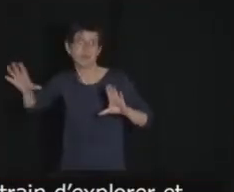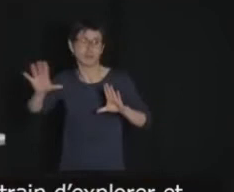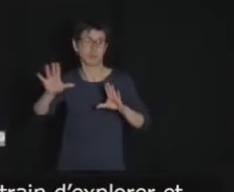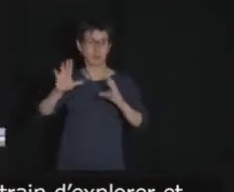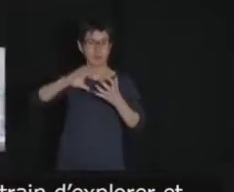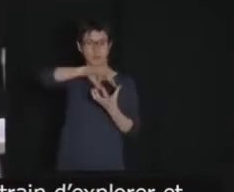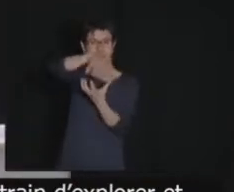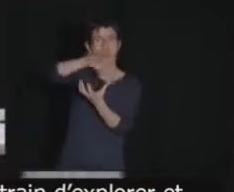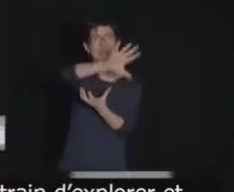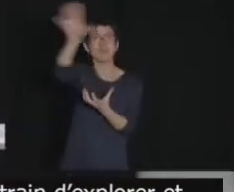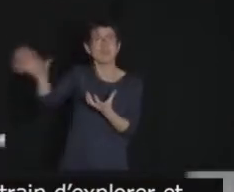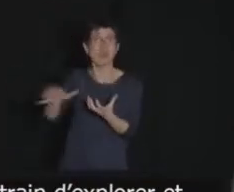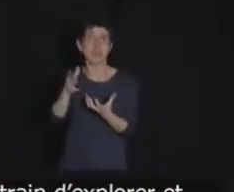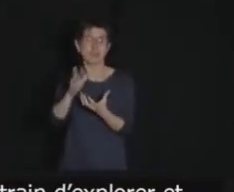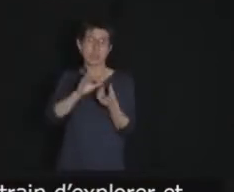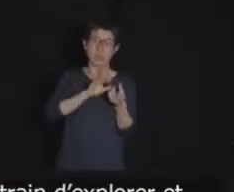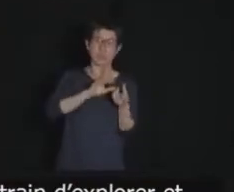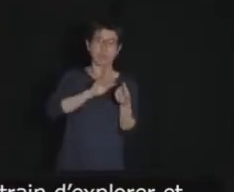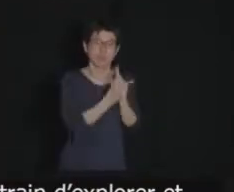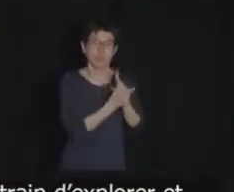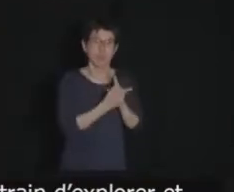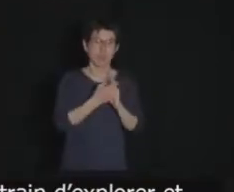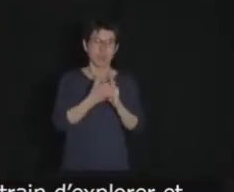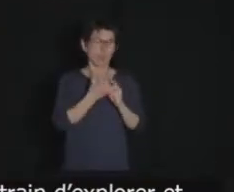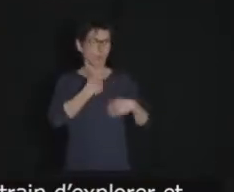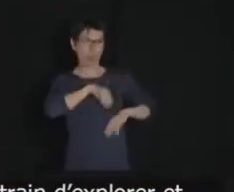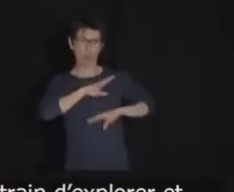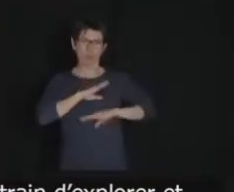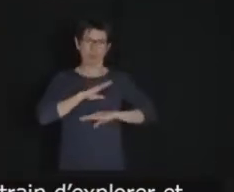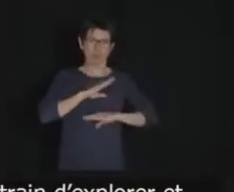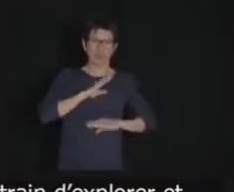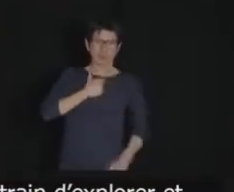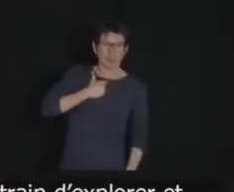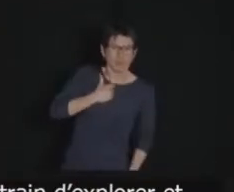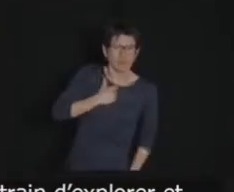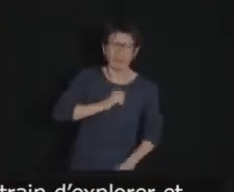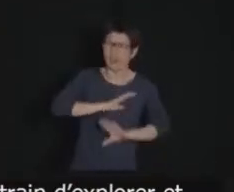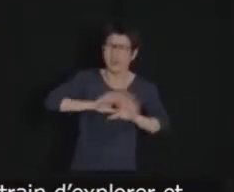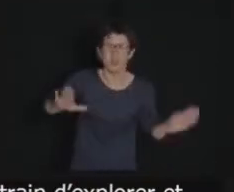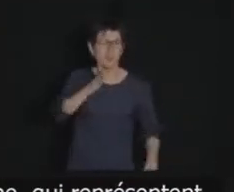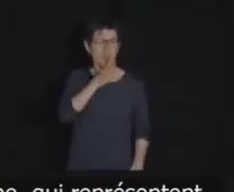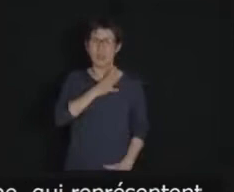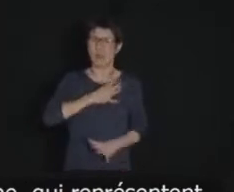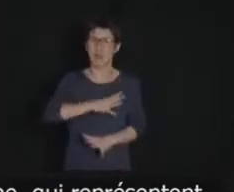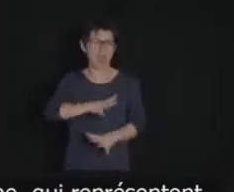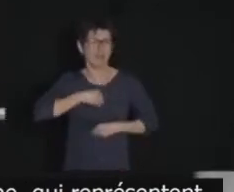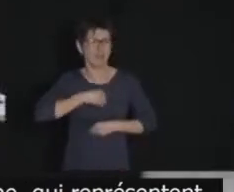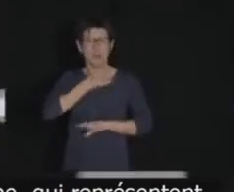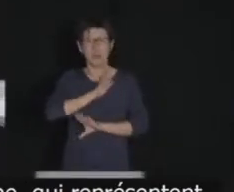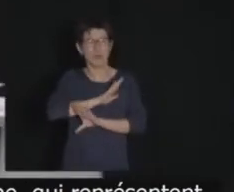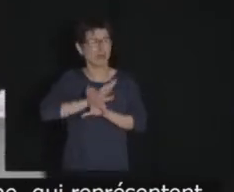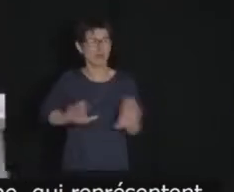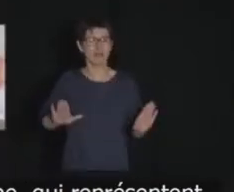France n'acceptera pas que l'espace soit privatisé, car c'est ce dont il est question aujourd'hui.